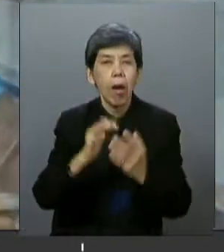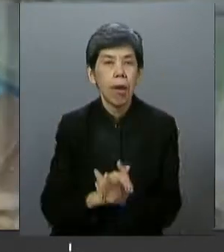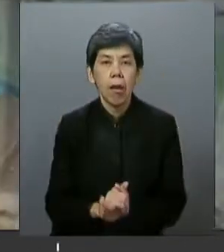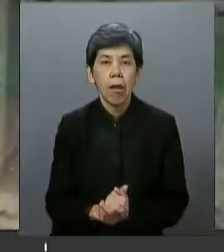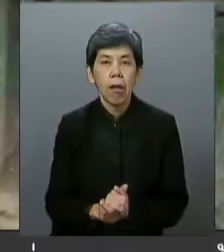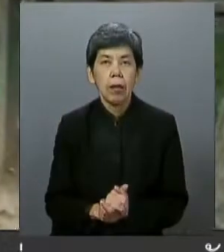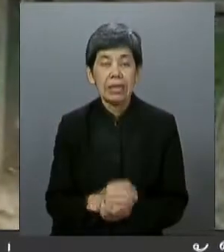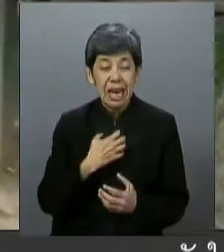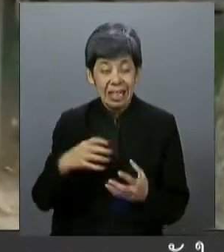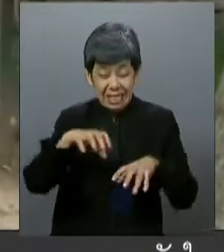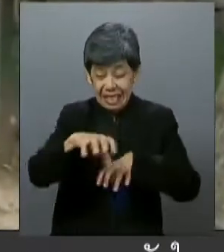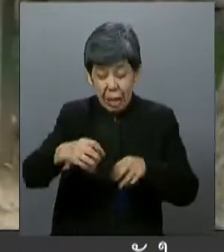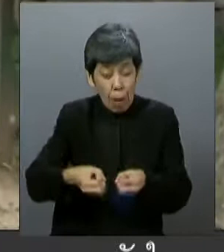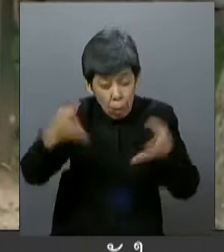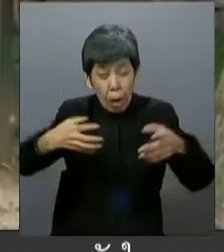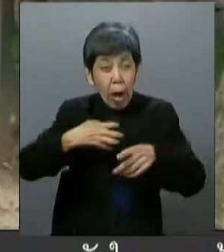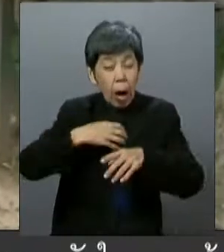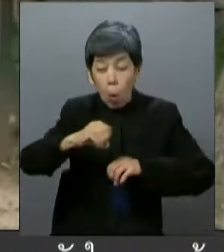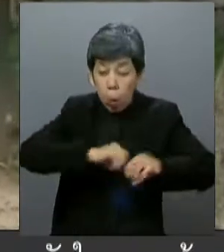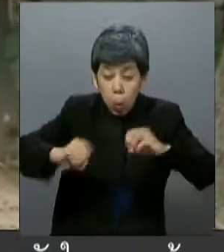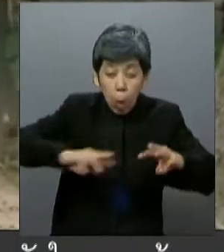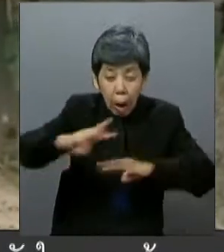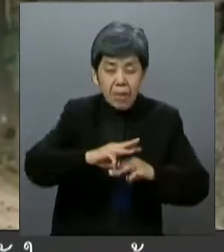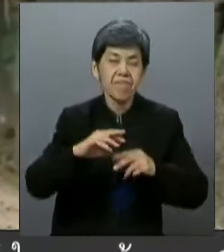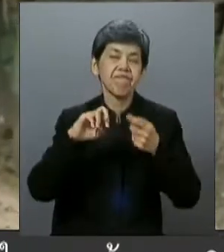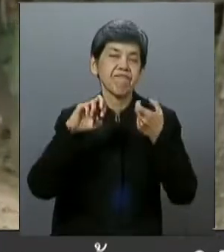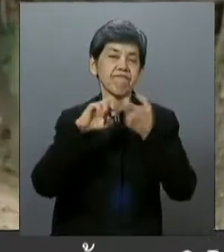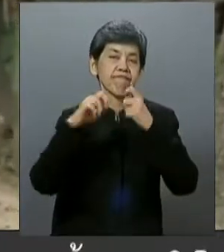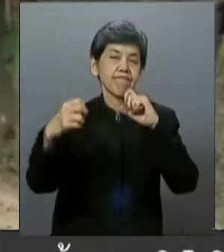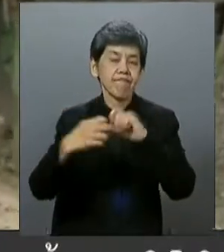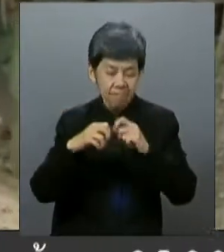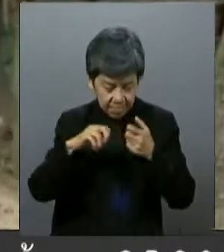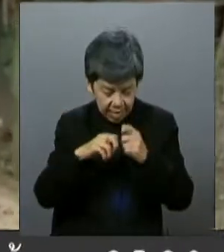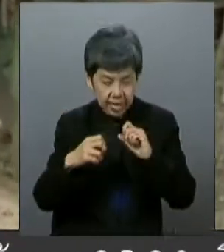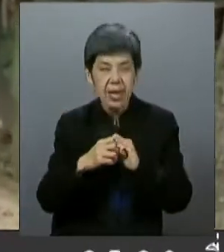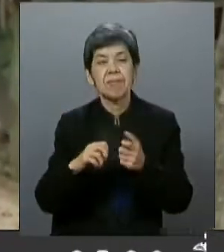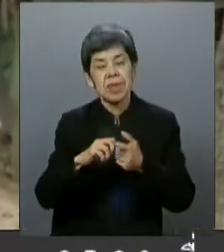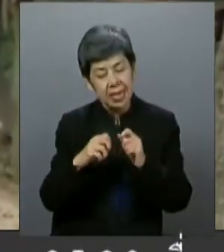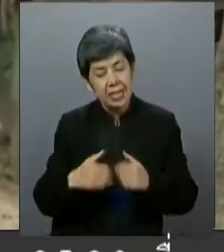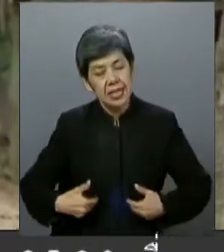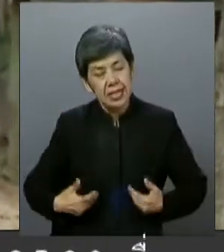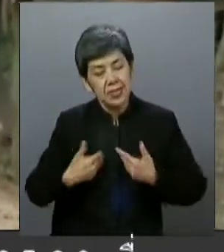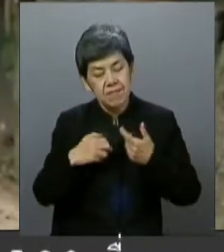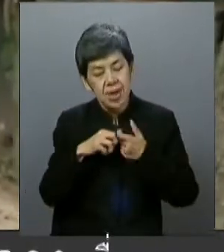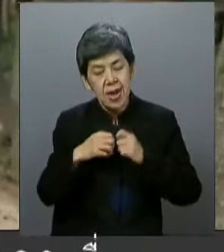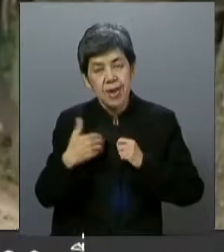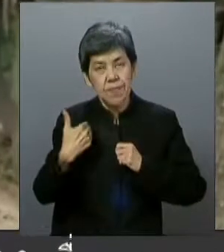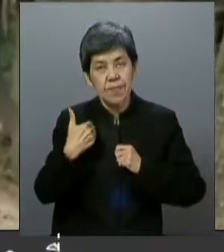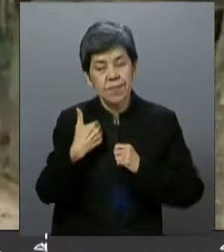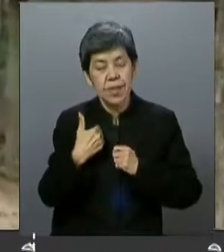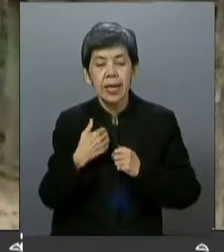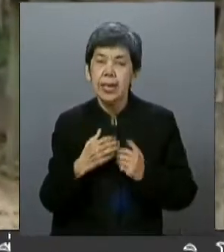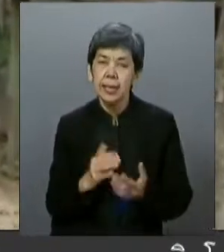ถ้าจะระเบิดมันก็คงมีผลกระทบมากมากกับชีวิตประจำวันวิถีชีวิตของคนทั่วไปในริมแม่น้ำโข